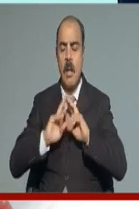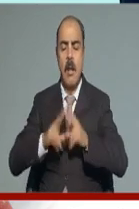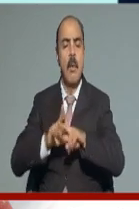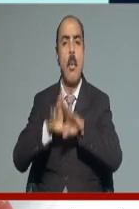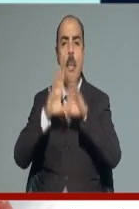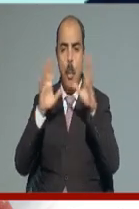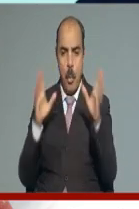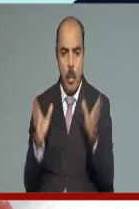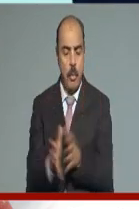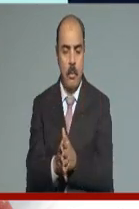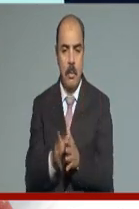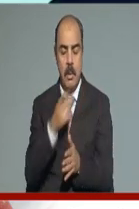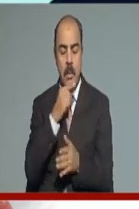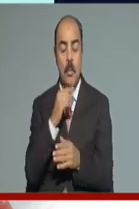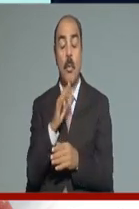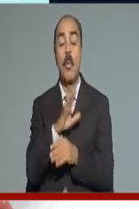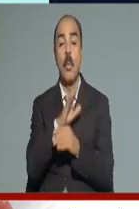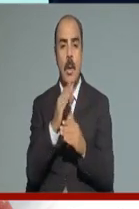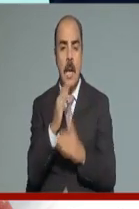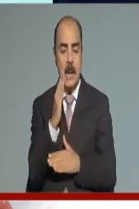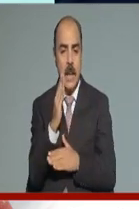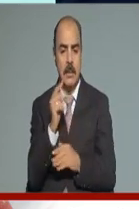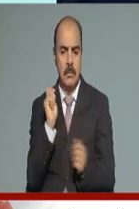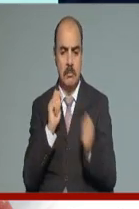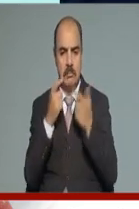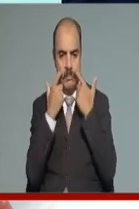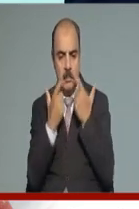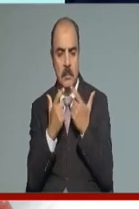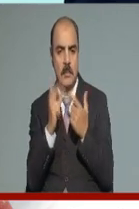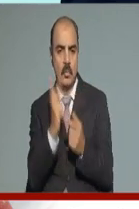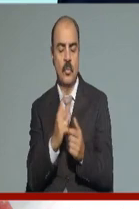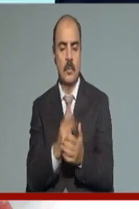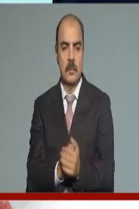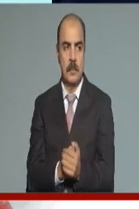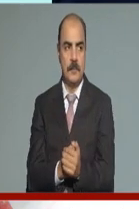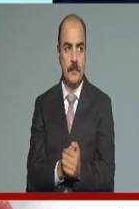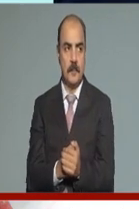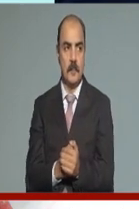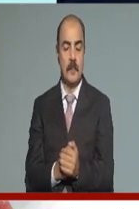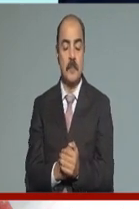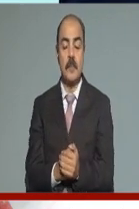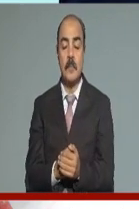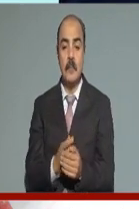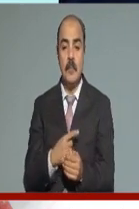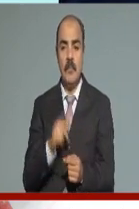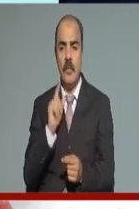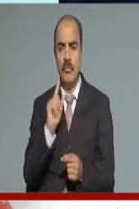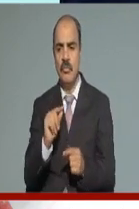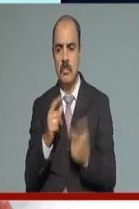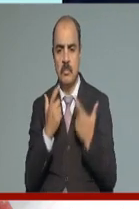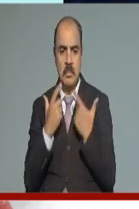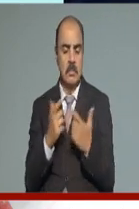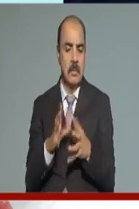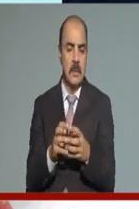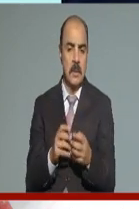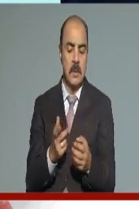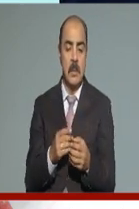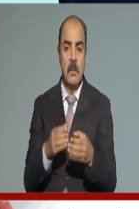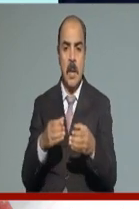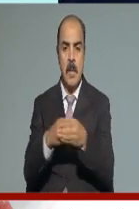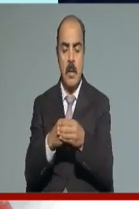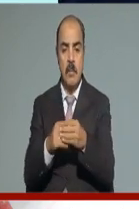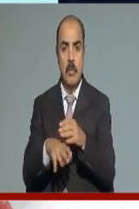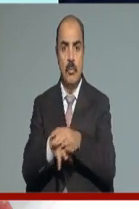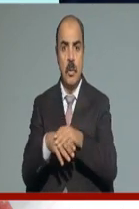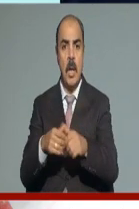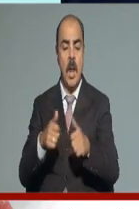فقط تاسيس واداره الاتنين مع بعض طبعا تاسيس واداره اداره بشكل اساسي طبعا عندنا مجموعه من المشروعات